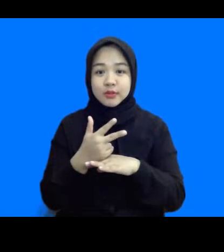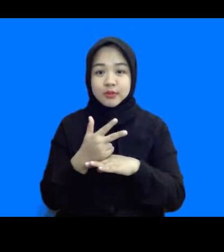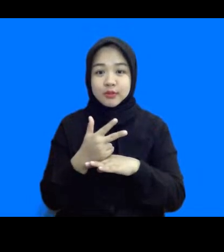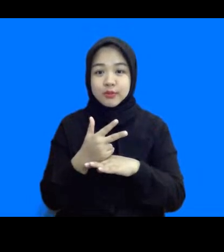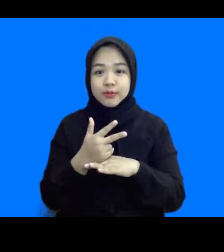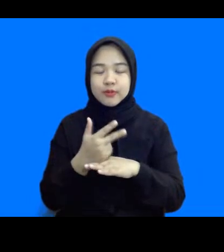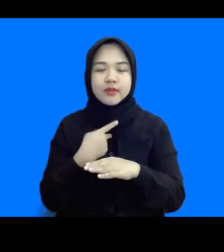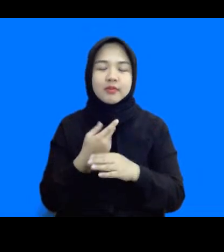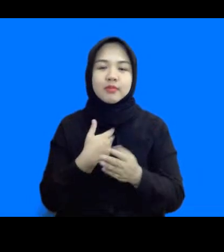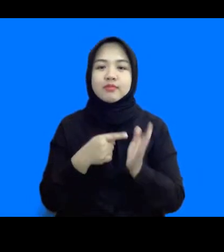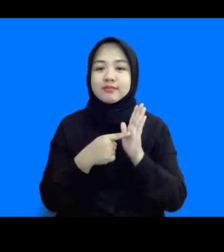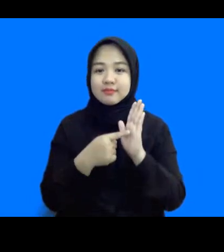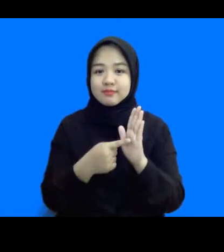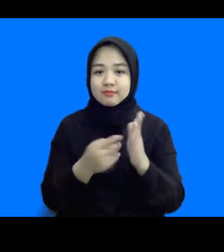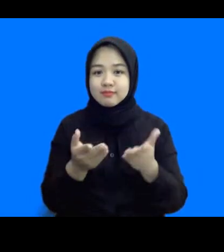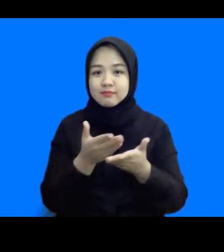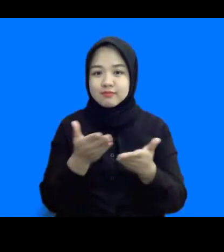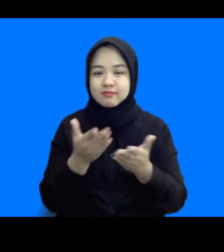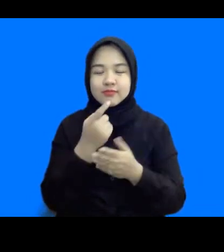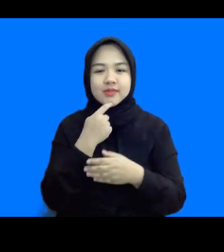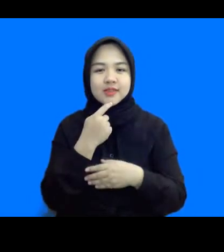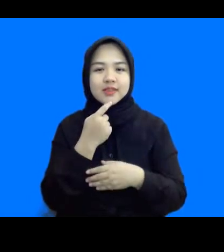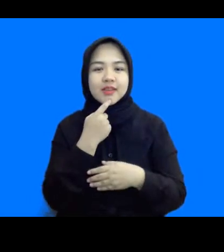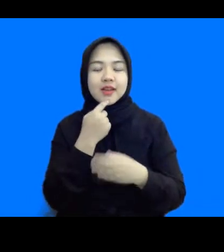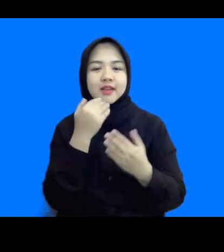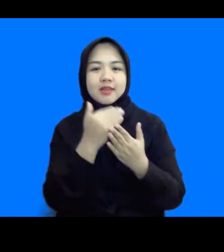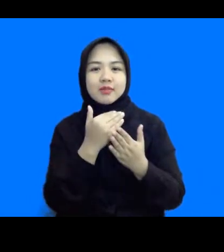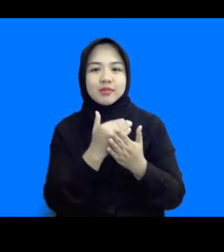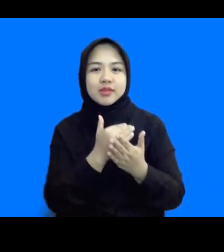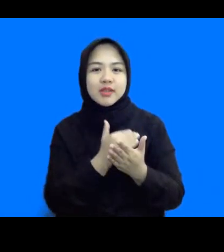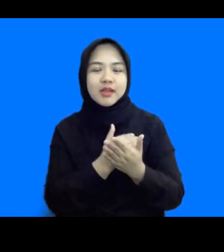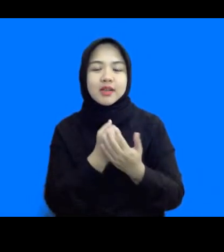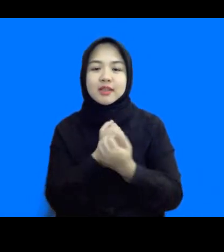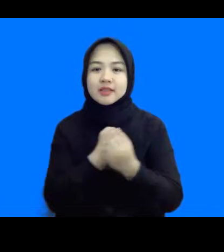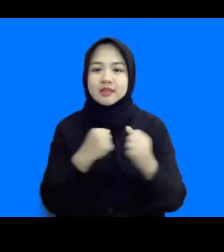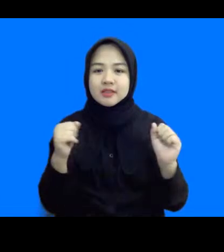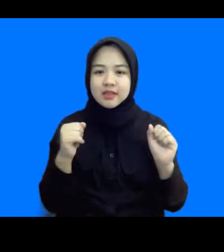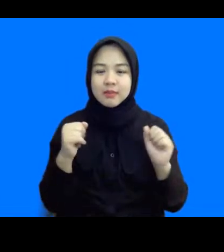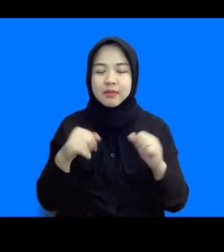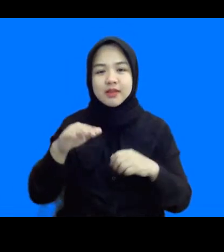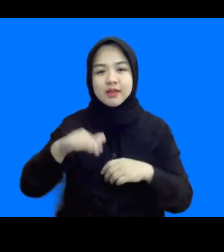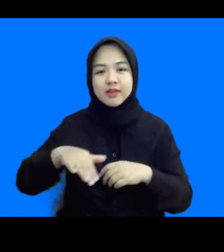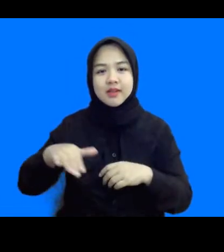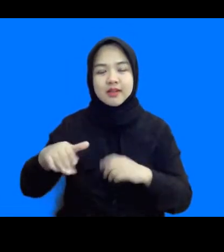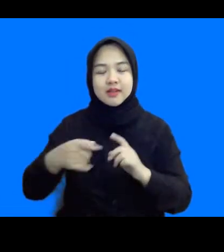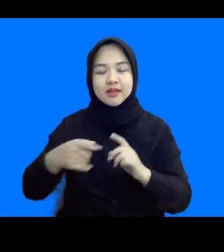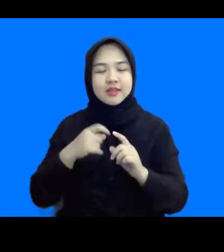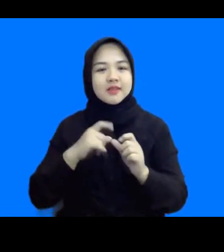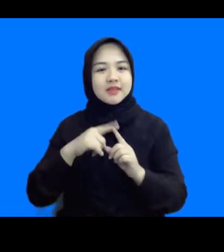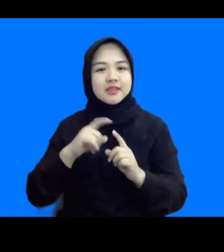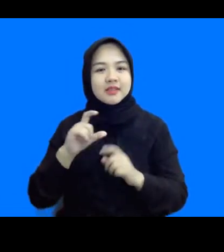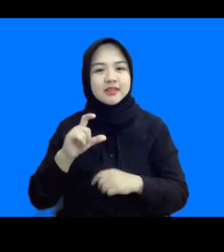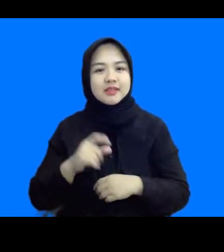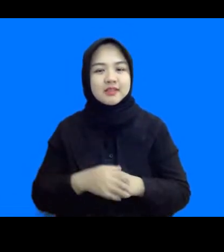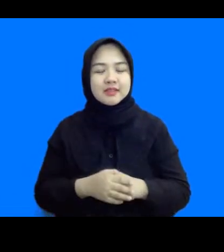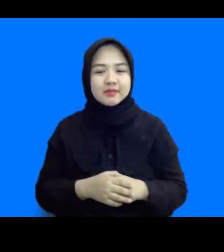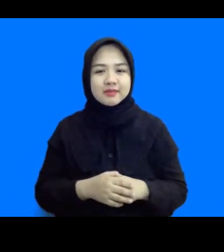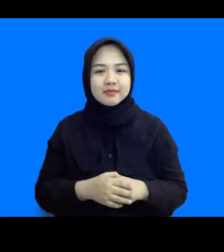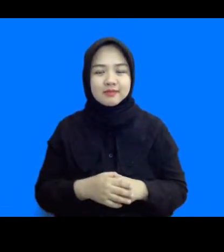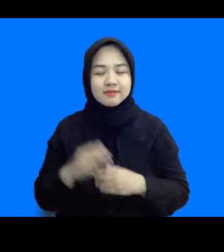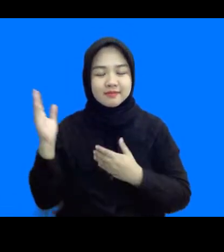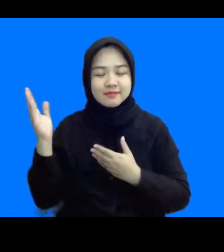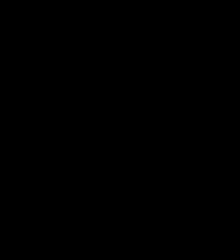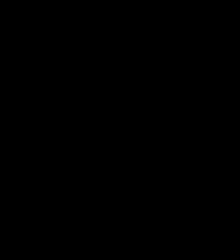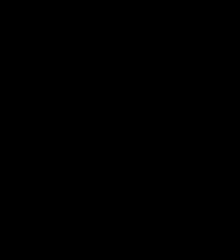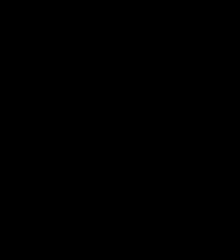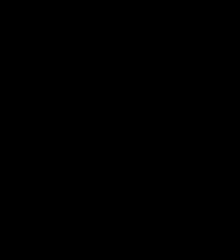akan kami putarkan untuk Anda mengenai kebijakan keselamatan anak dari Save the Children.